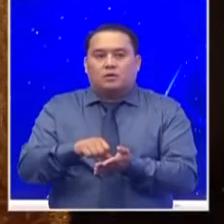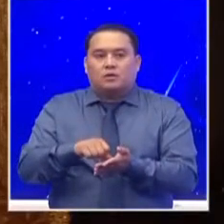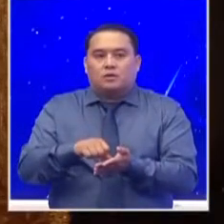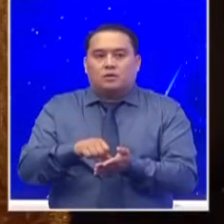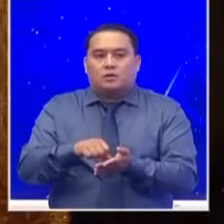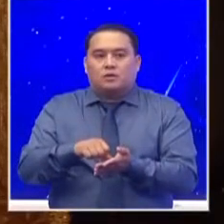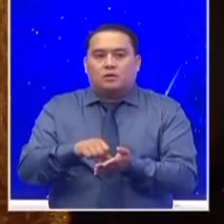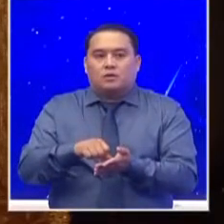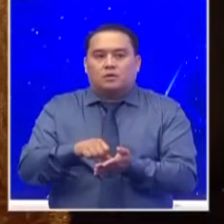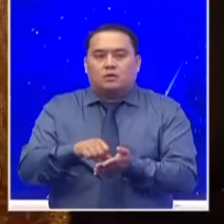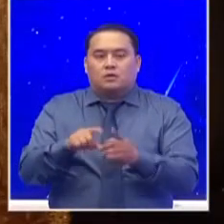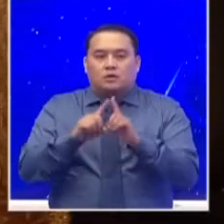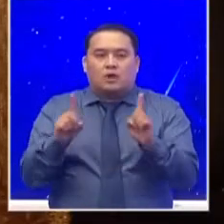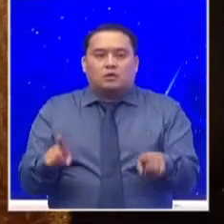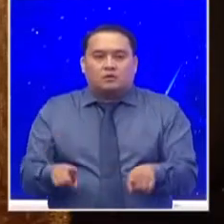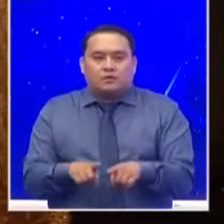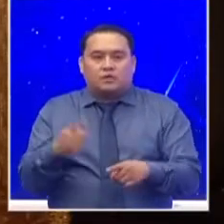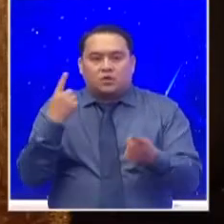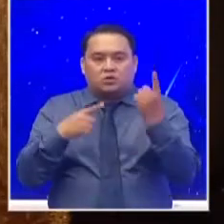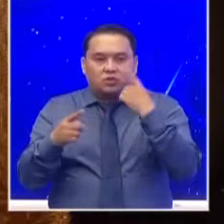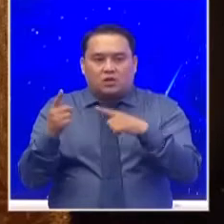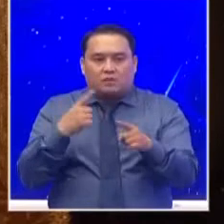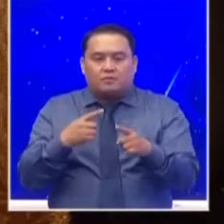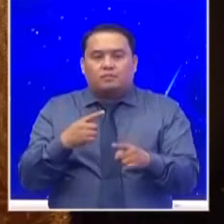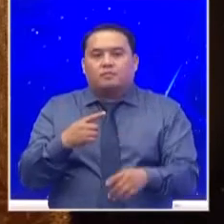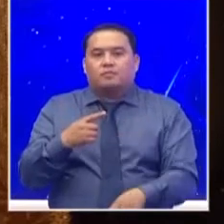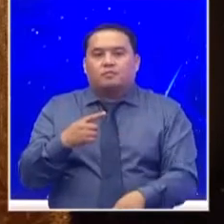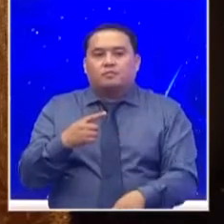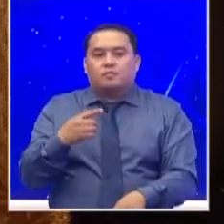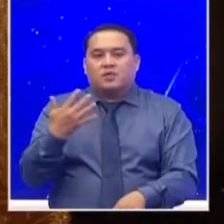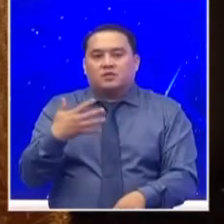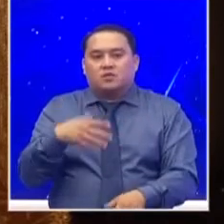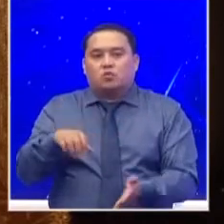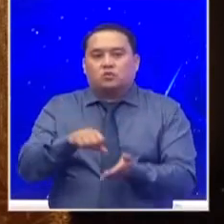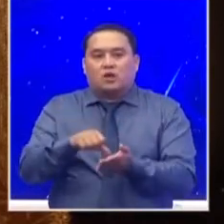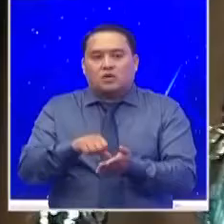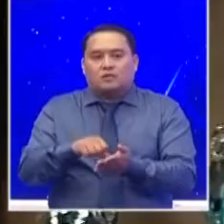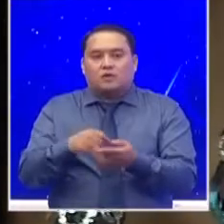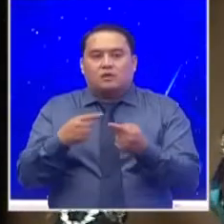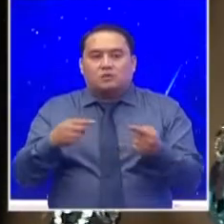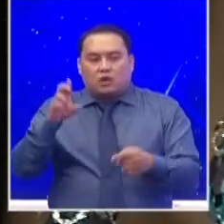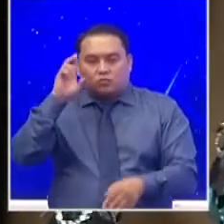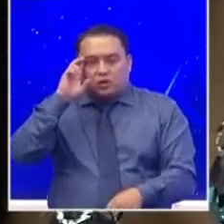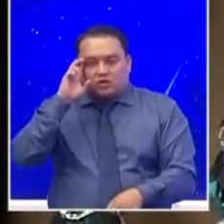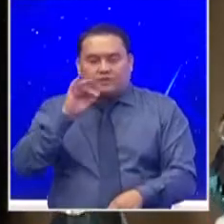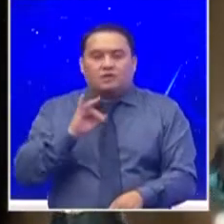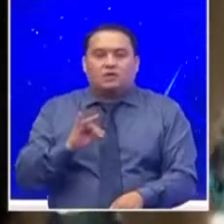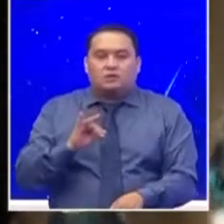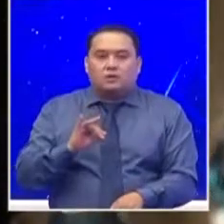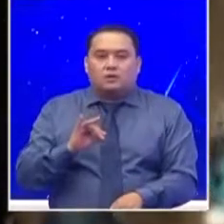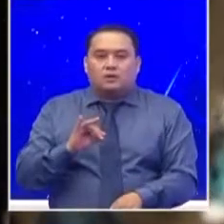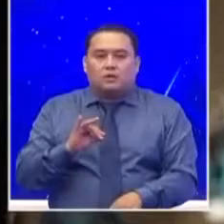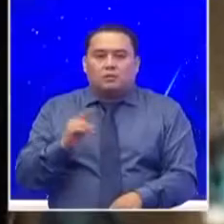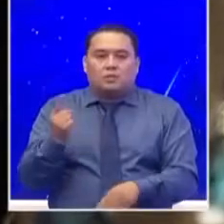взяли вот сертификат дизайнера. Там 50 дизайнеров участвовали вот с разных стран.